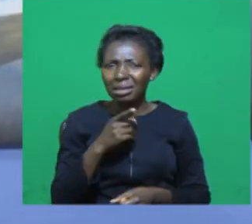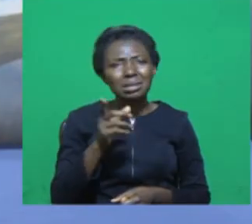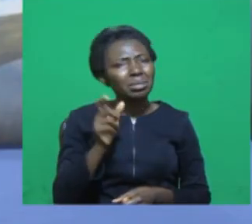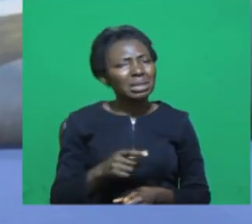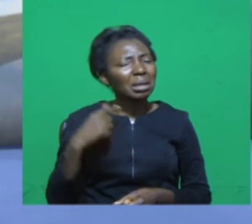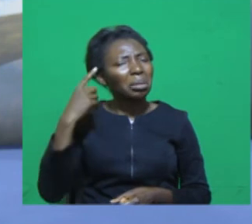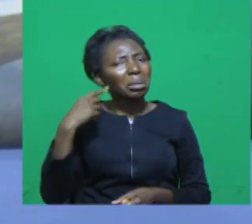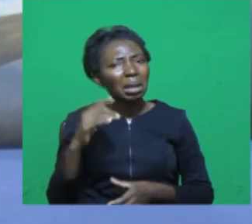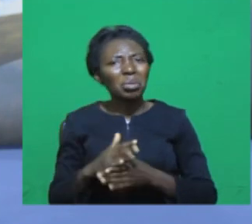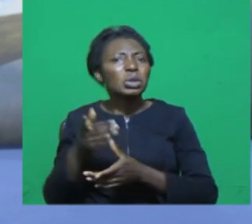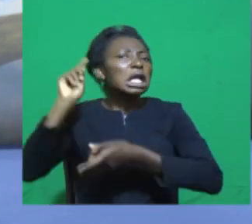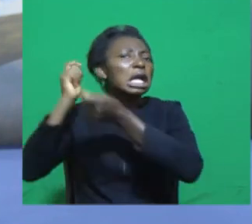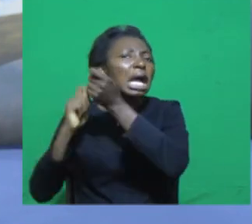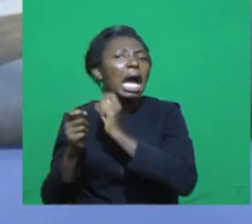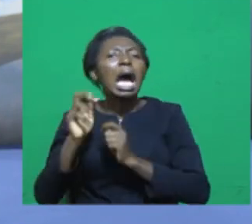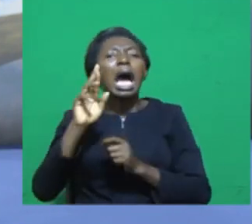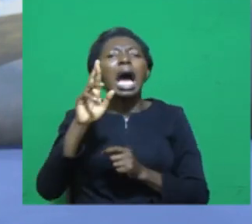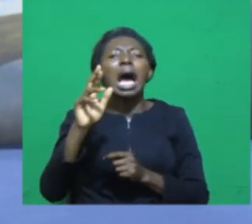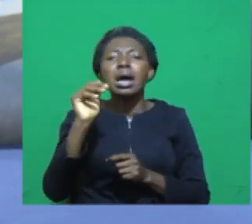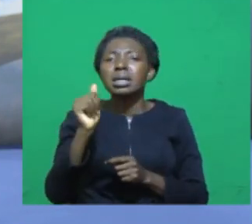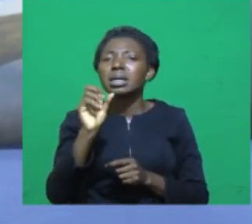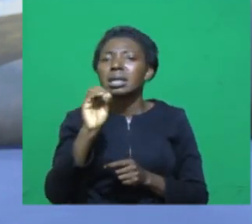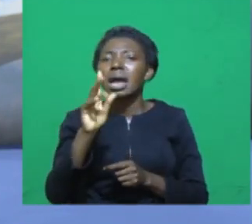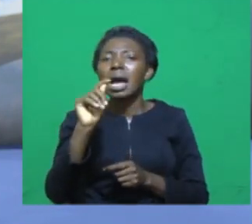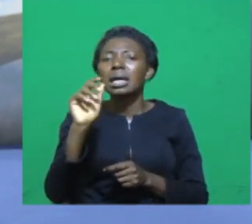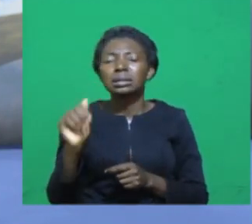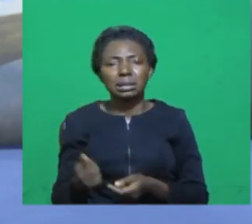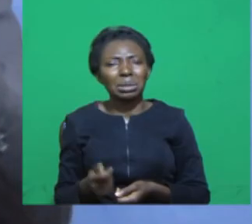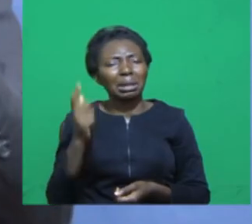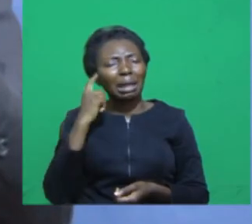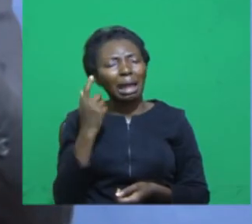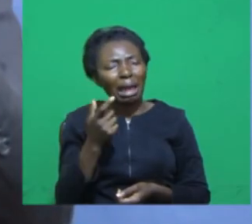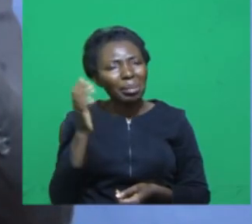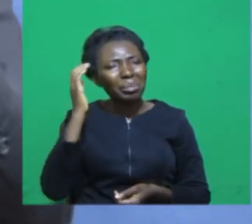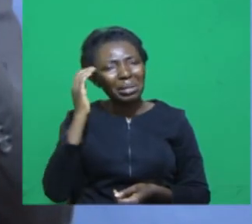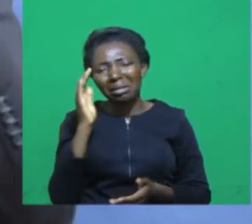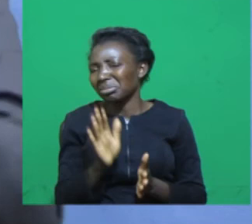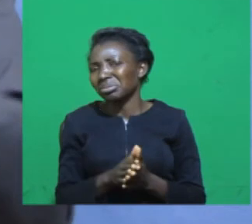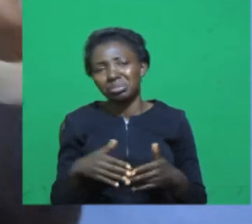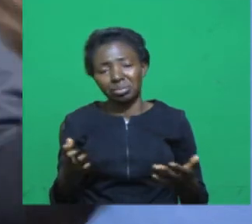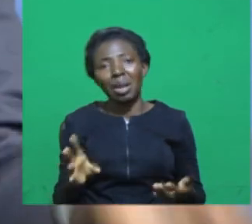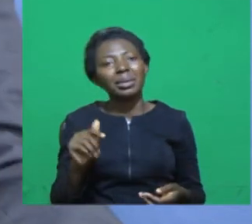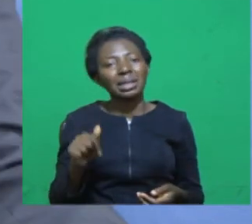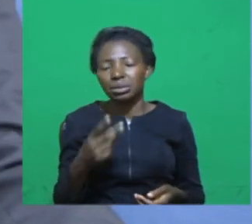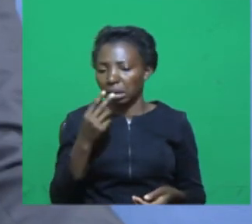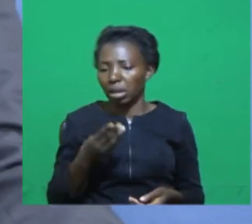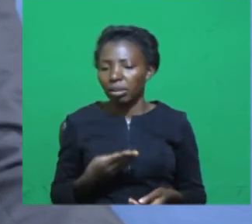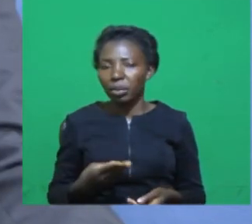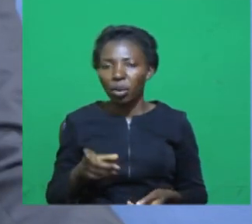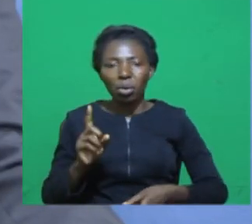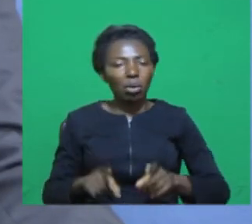ibenzi. Haasi kubva kumba zvekugara mudzimba zvekuti munhu ane dzakanyatsogadzikana. Asi izvinezvi unotoona